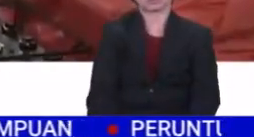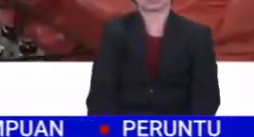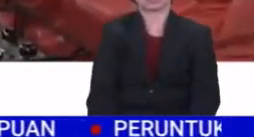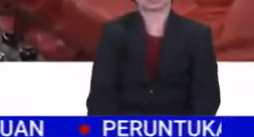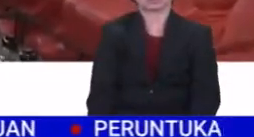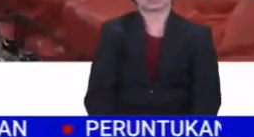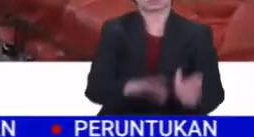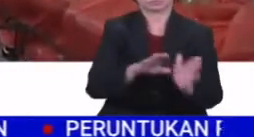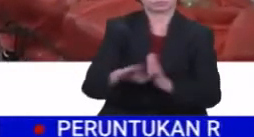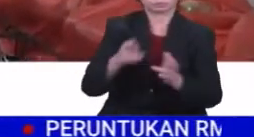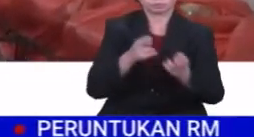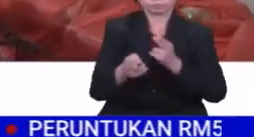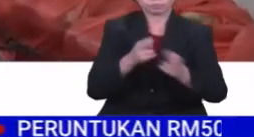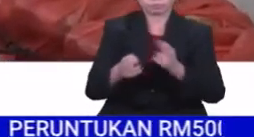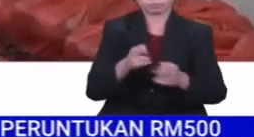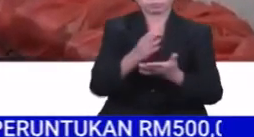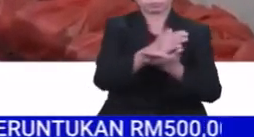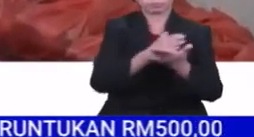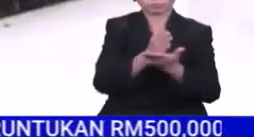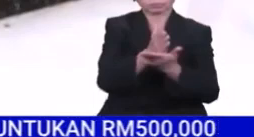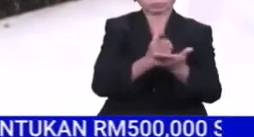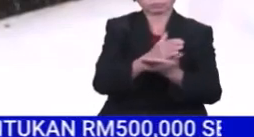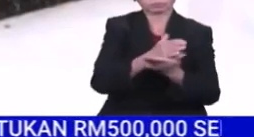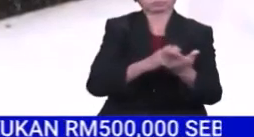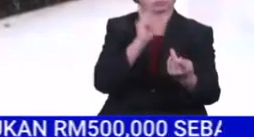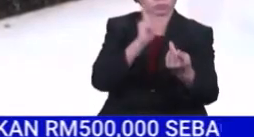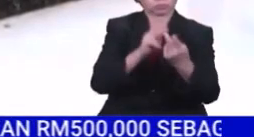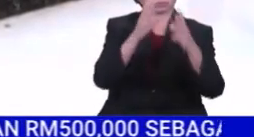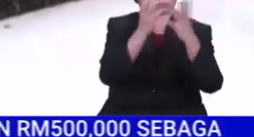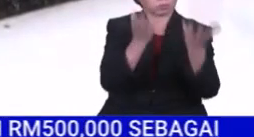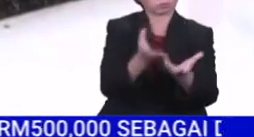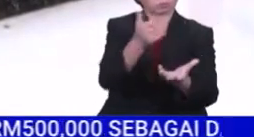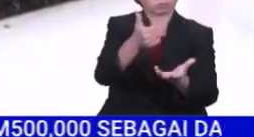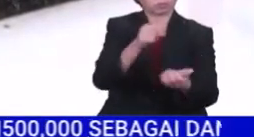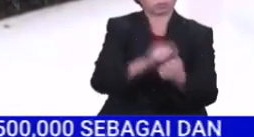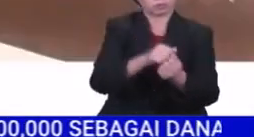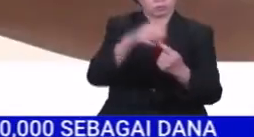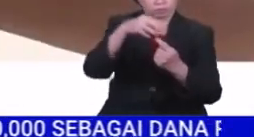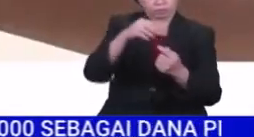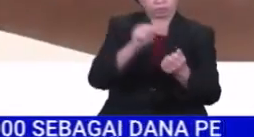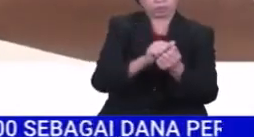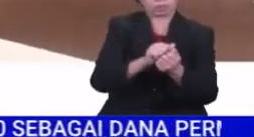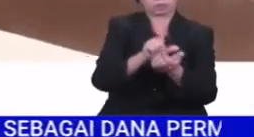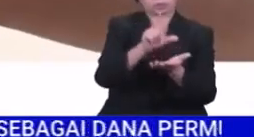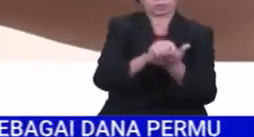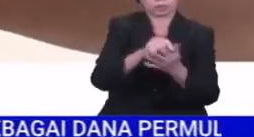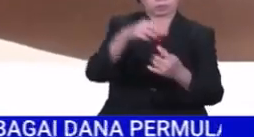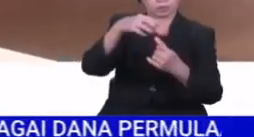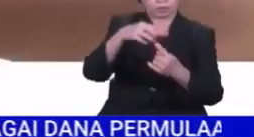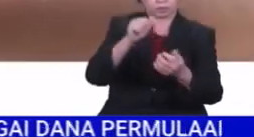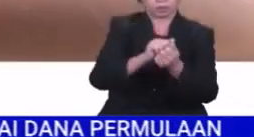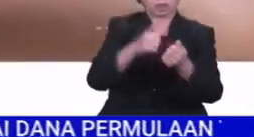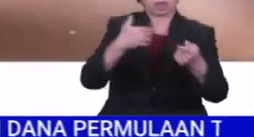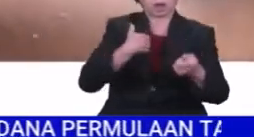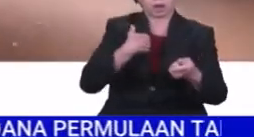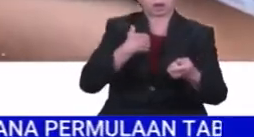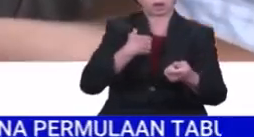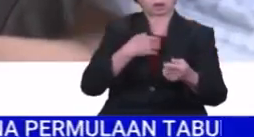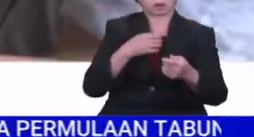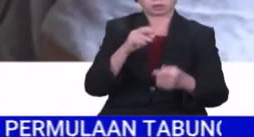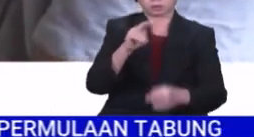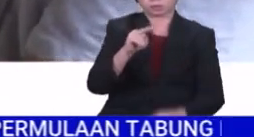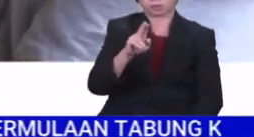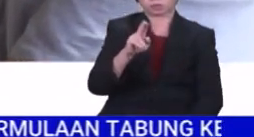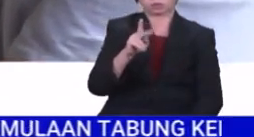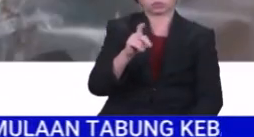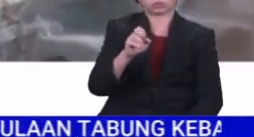selain pelurusan fitness lebih mesra alam inovasi cendawan daripada medianers ini juga mempunyai neutron